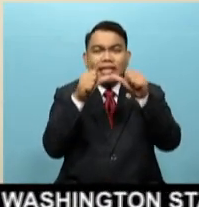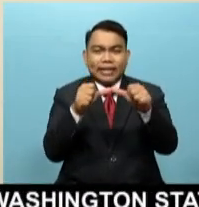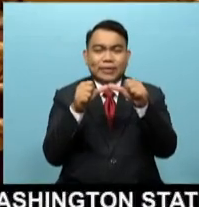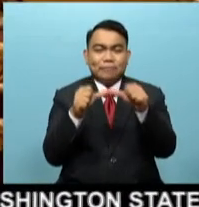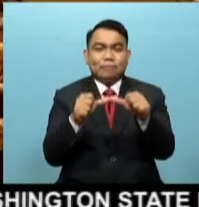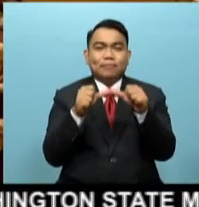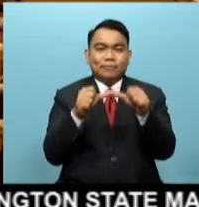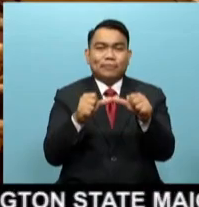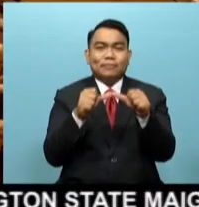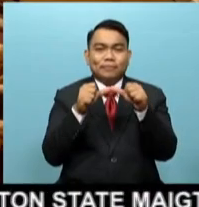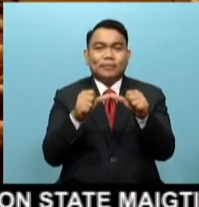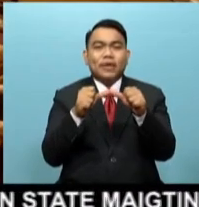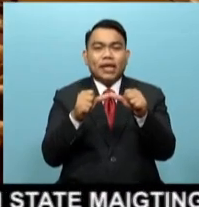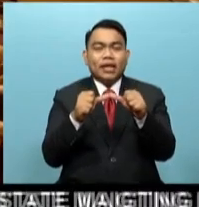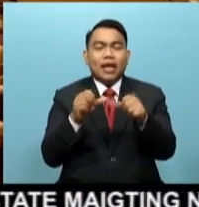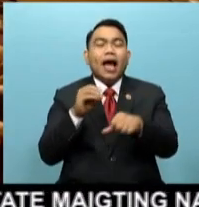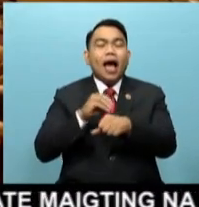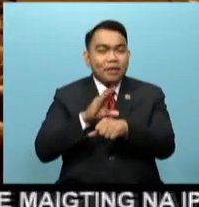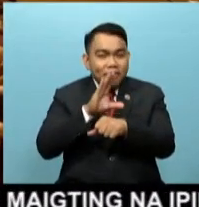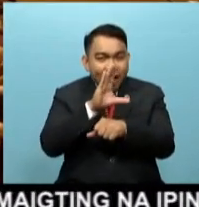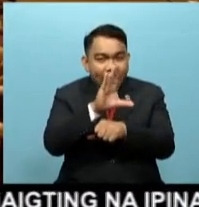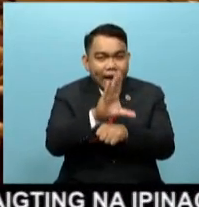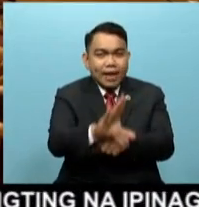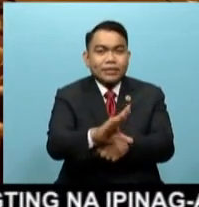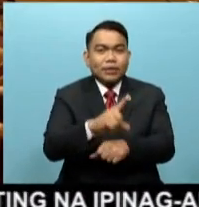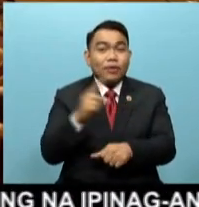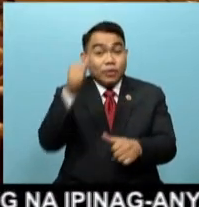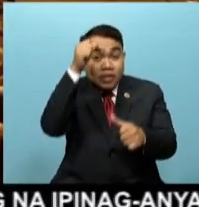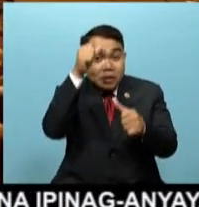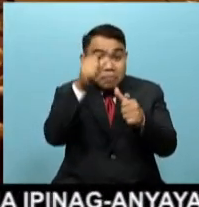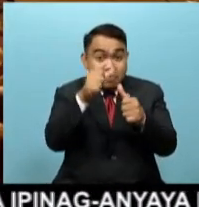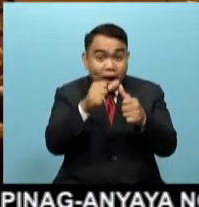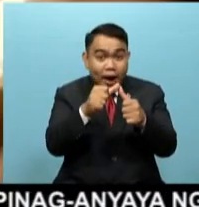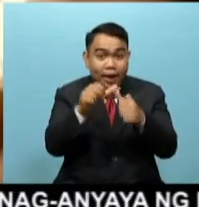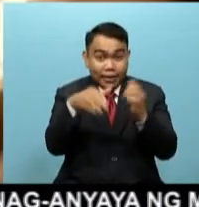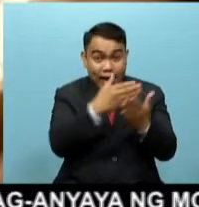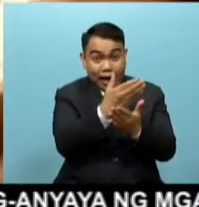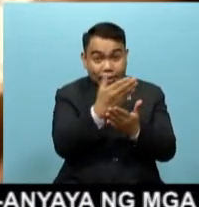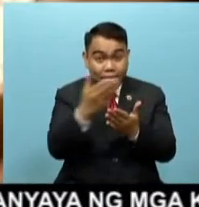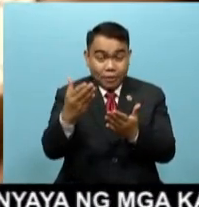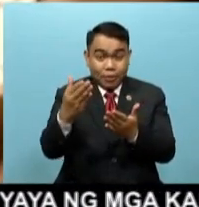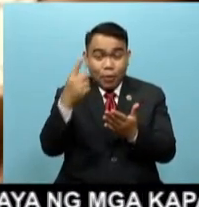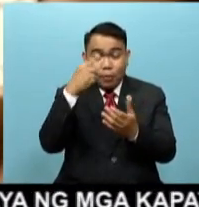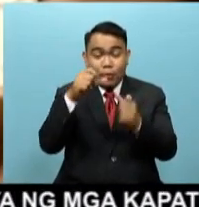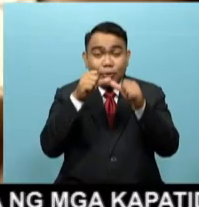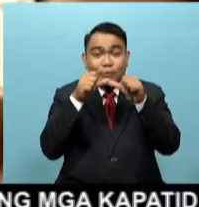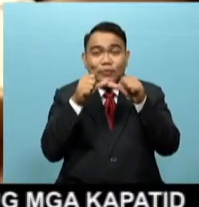na pagpapayo at pagpapaalaala sa atin para